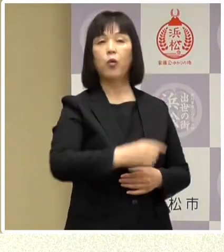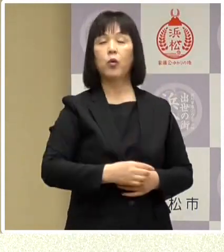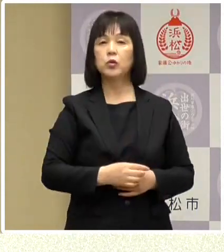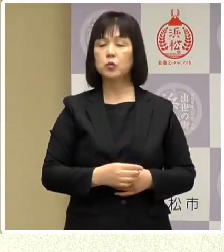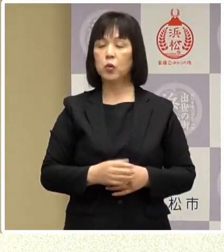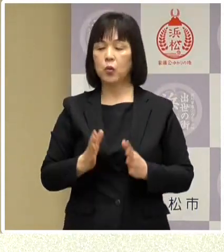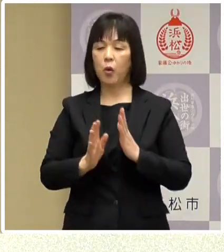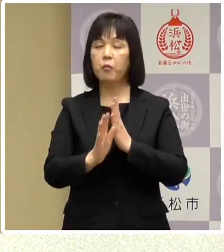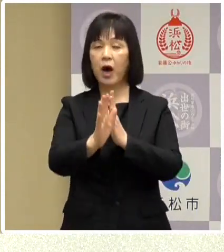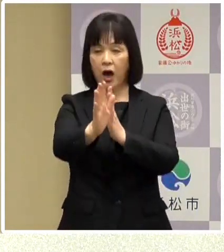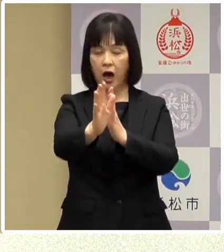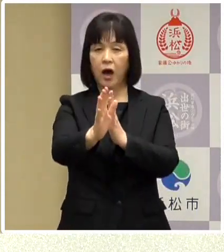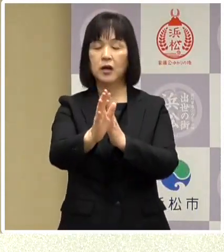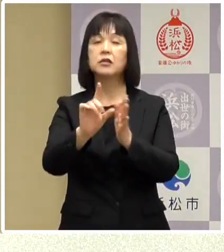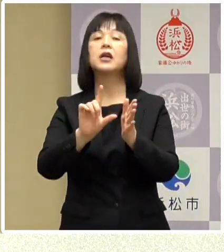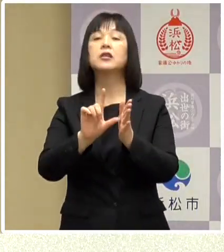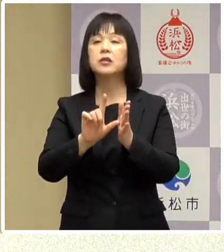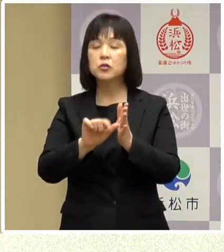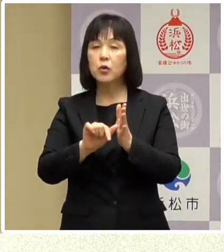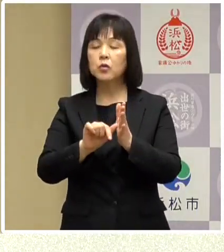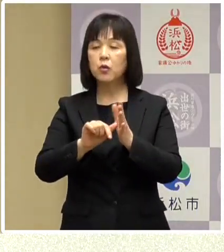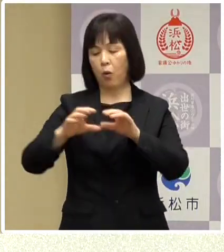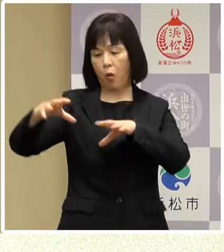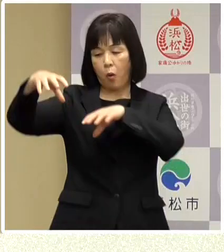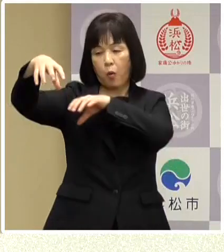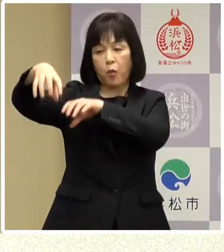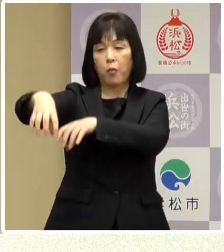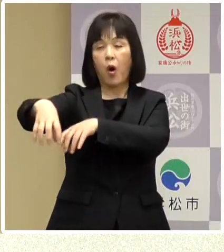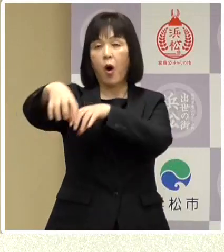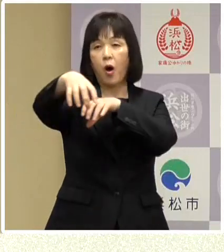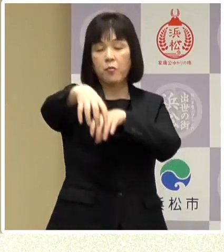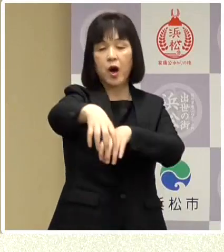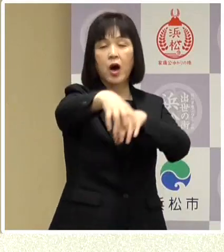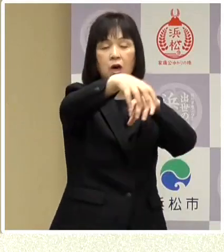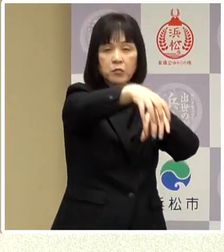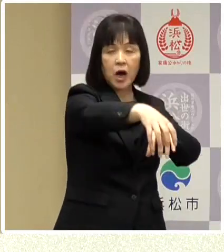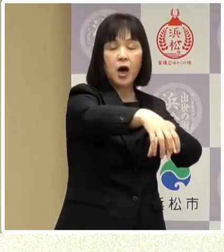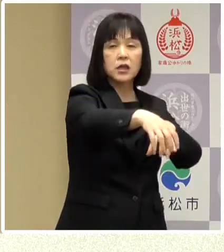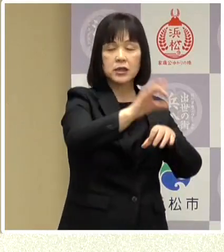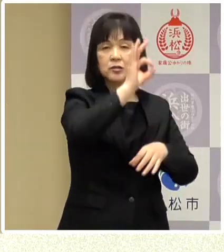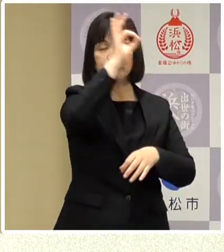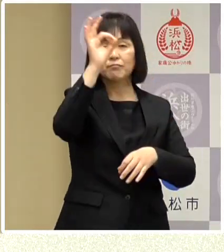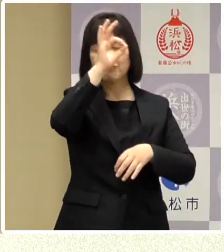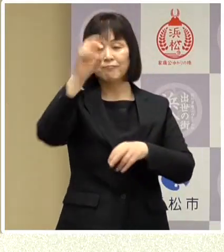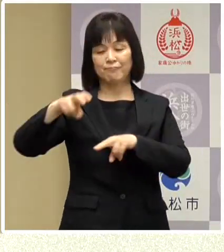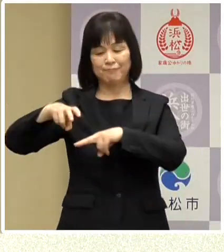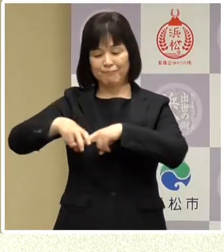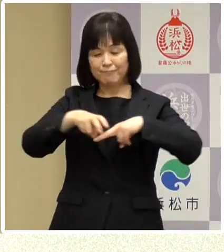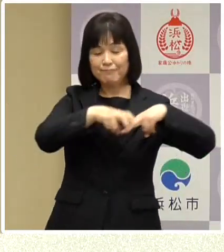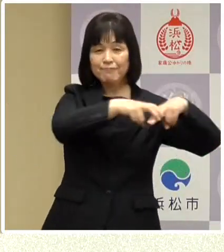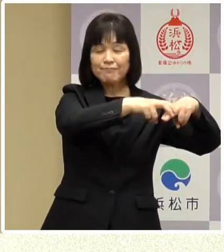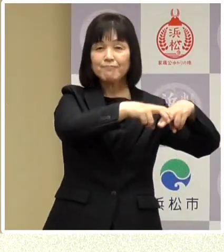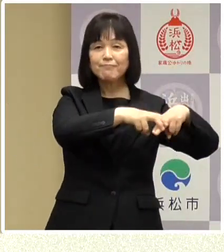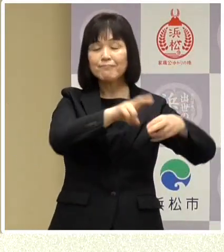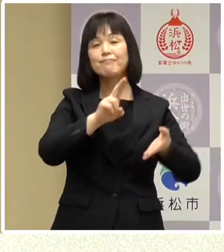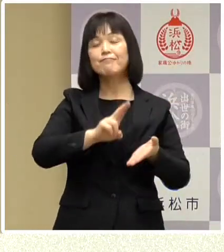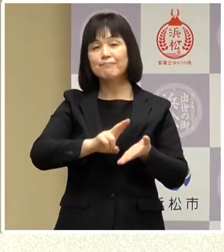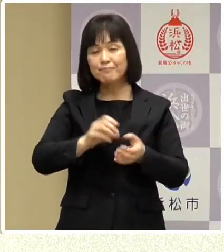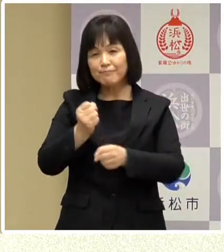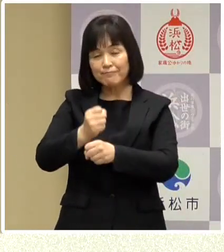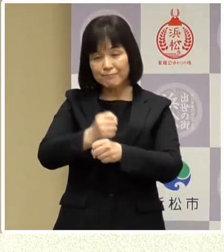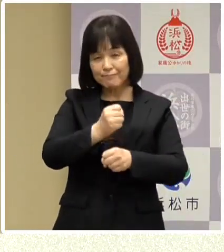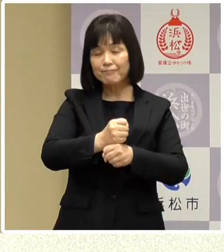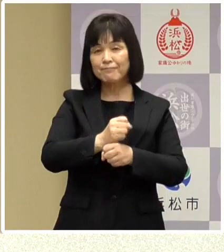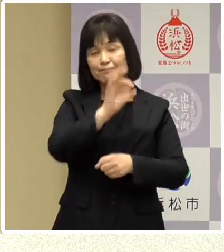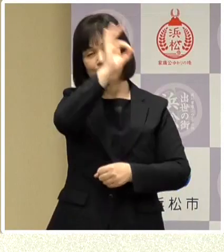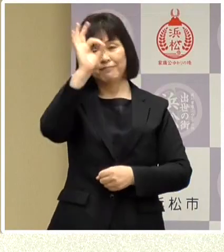中を武者行列通っていくんですけれども、その両サイドに観覧席設けまして、そちらからご覧いただくというような形になります